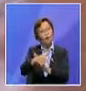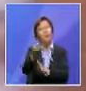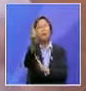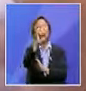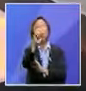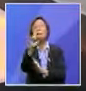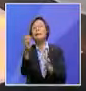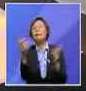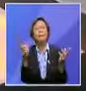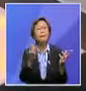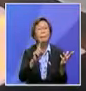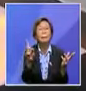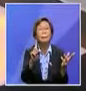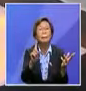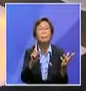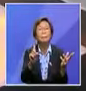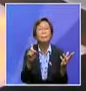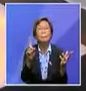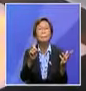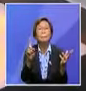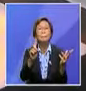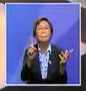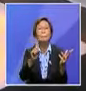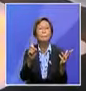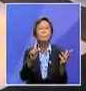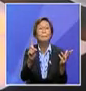mana digalakkan bendera itu